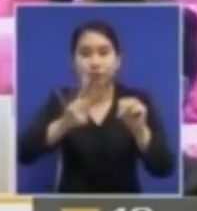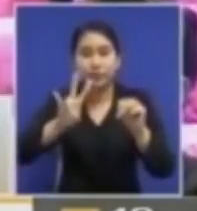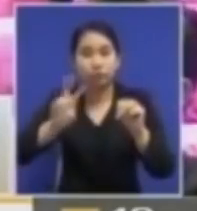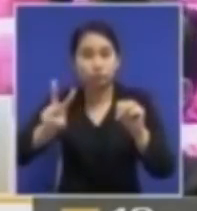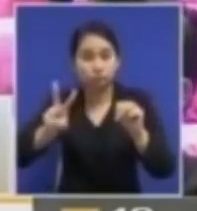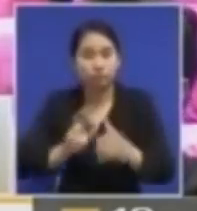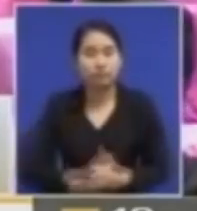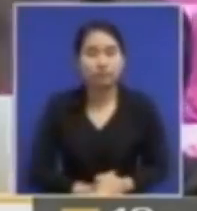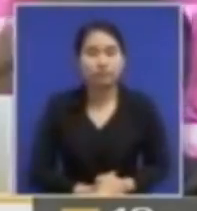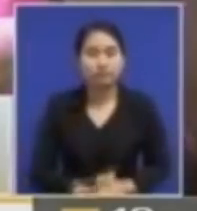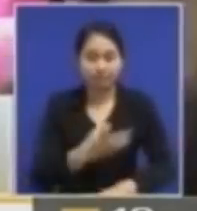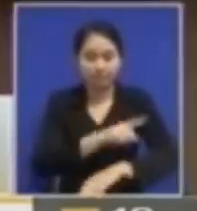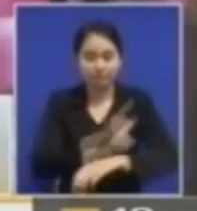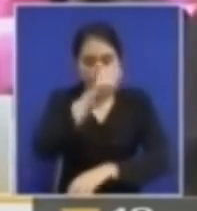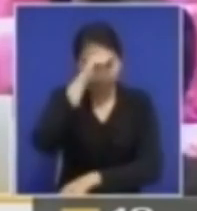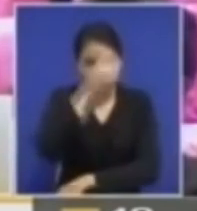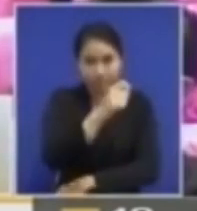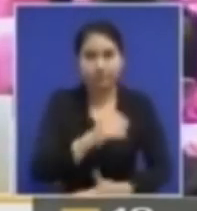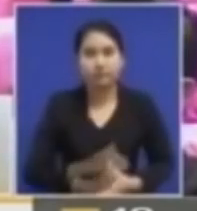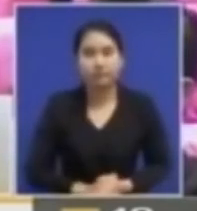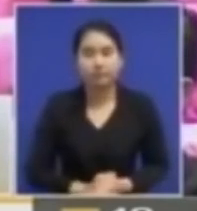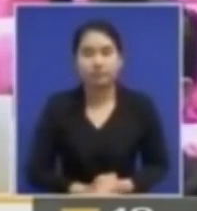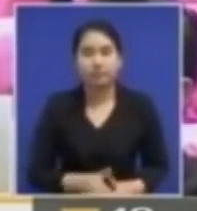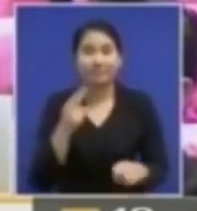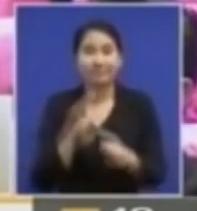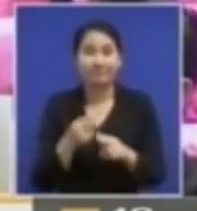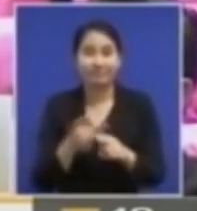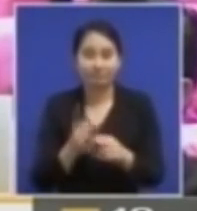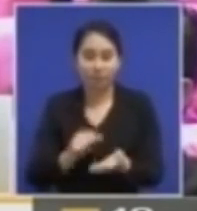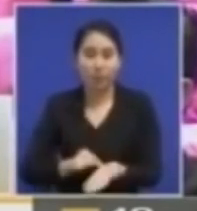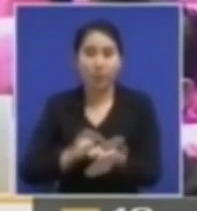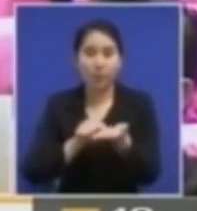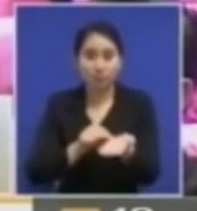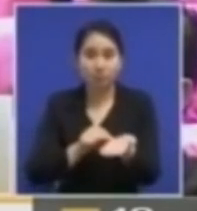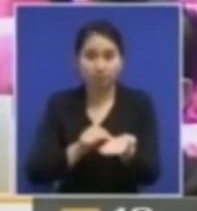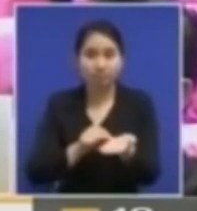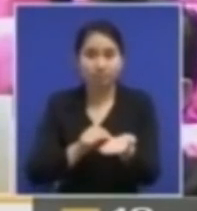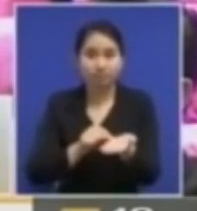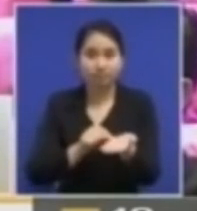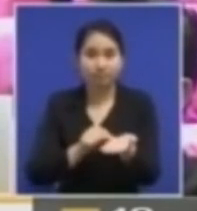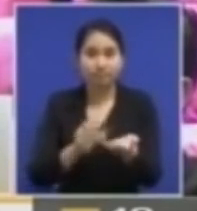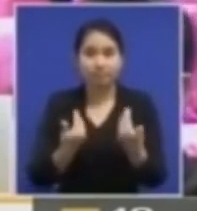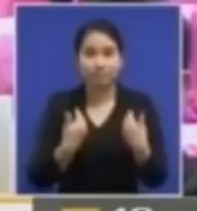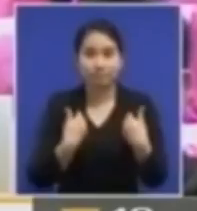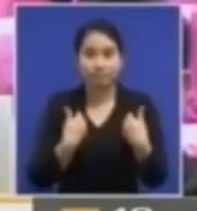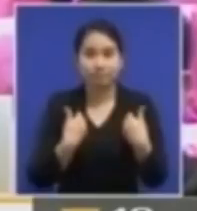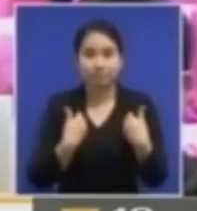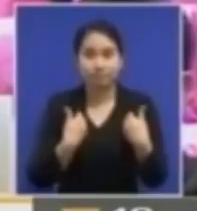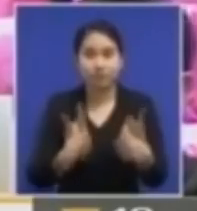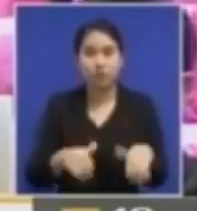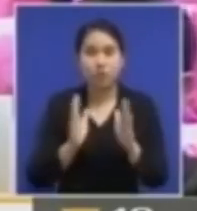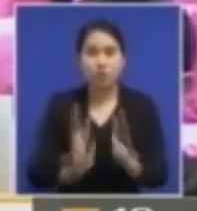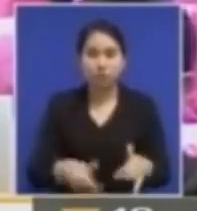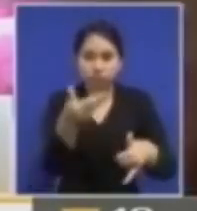ท่านประธานที่เคารพครับจากการเสนอชื่อที่เพื่อนสมาชิกได้เสนอมีบุคคลที่สมควรจะ